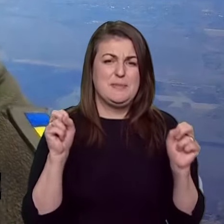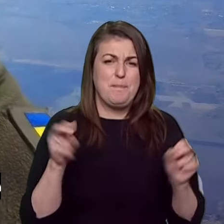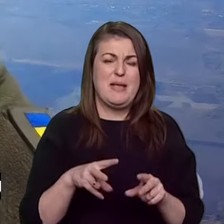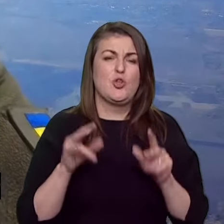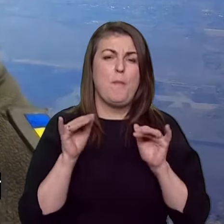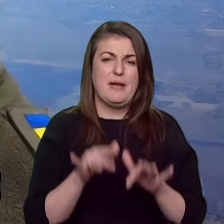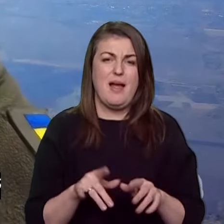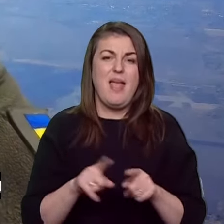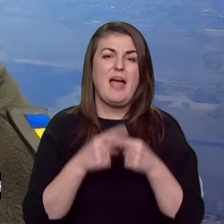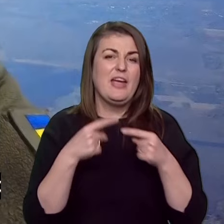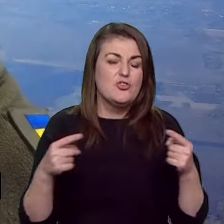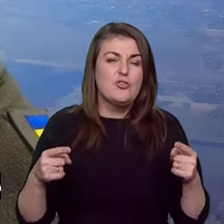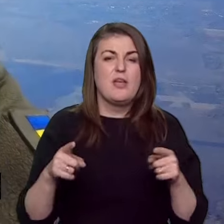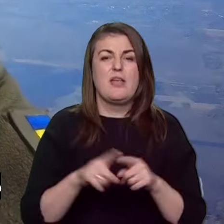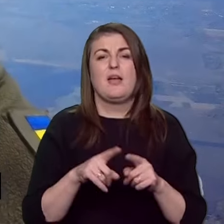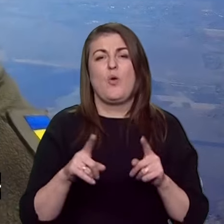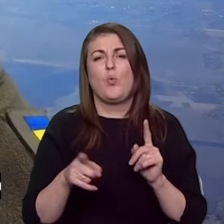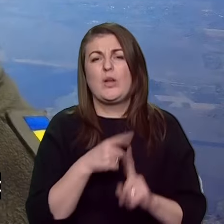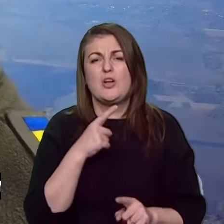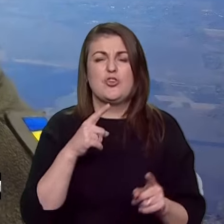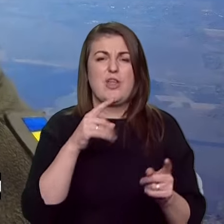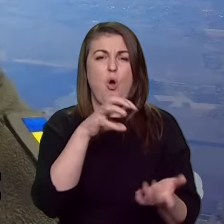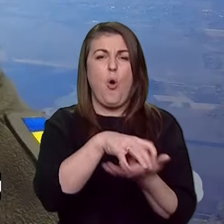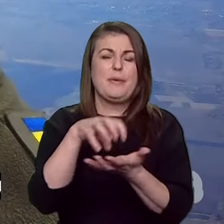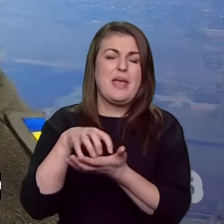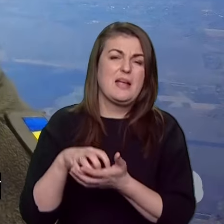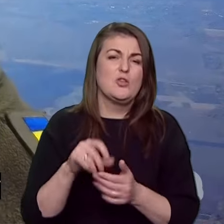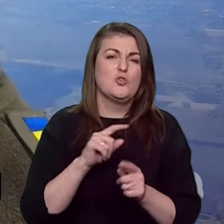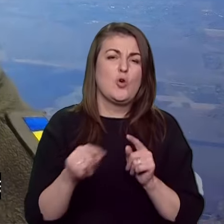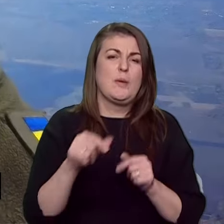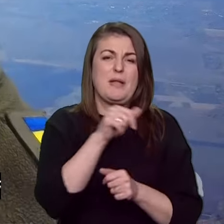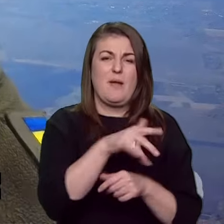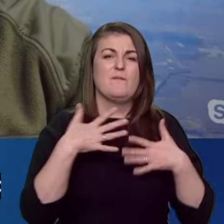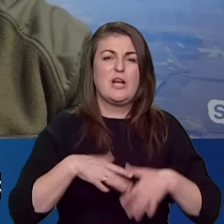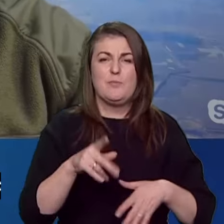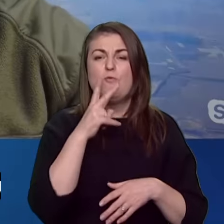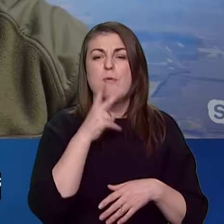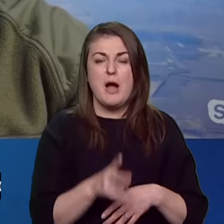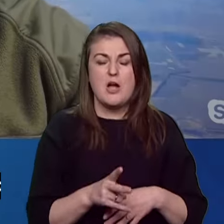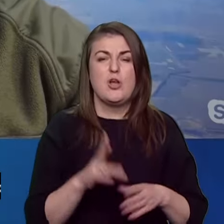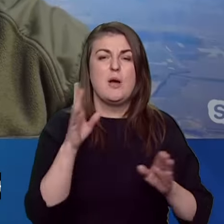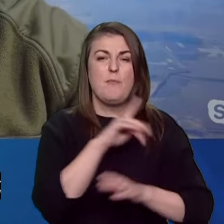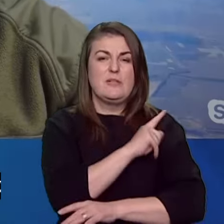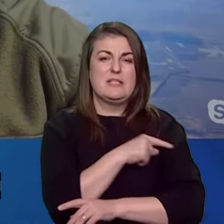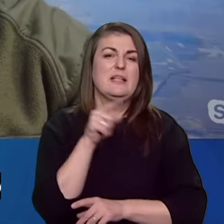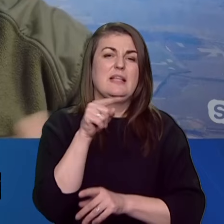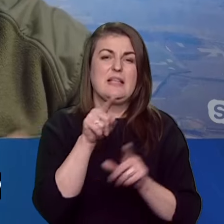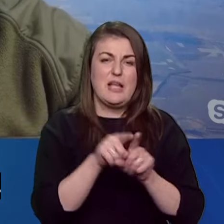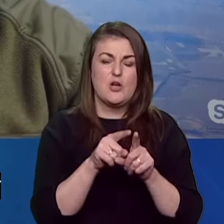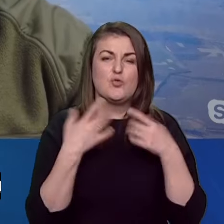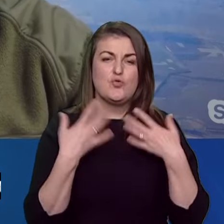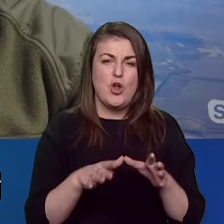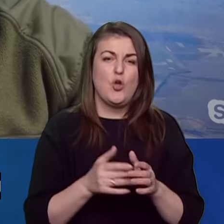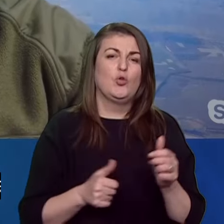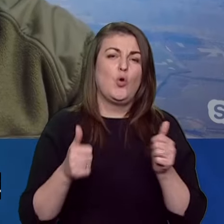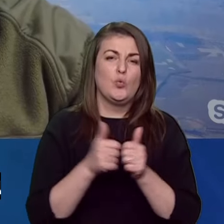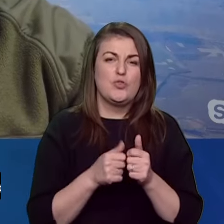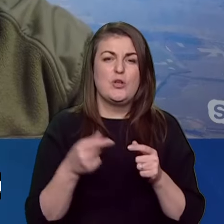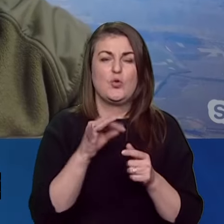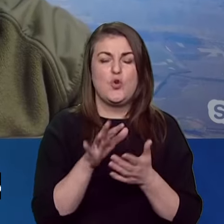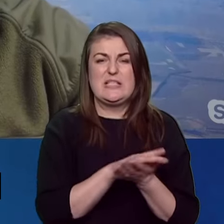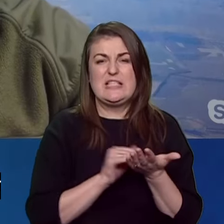і інші, зрештою, як і ураження об'єктів, зокрема в Криму, ви бачили, і повітряні сили теж вже долучалися